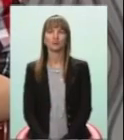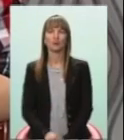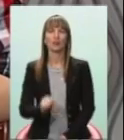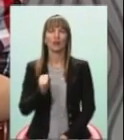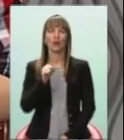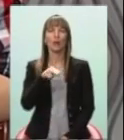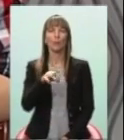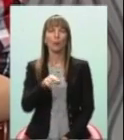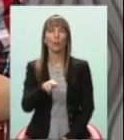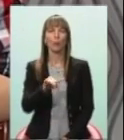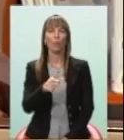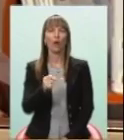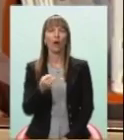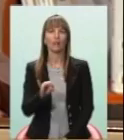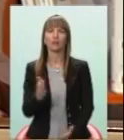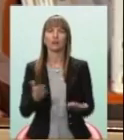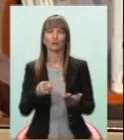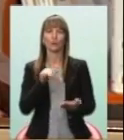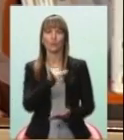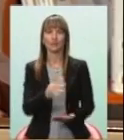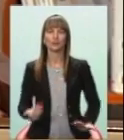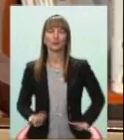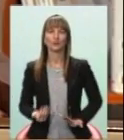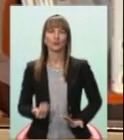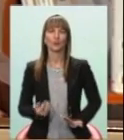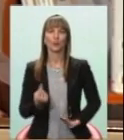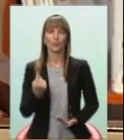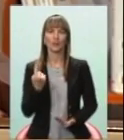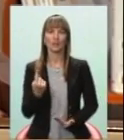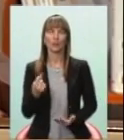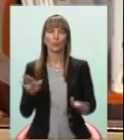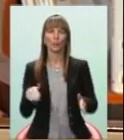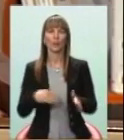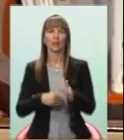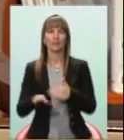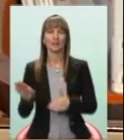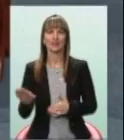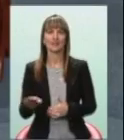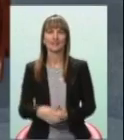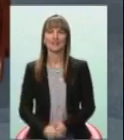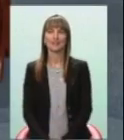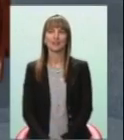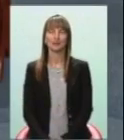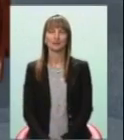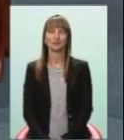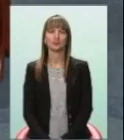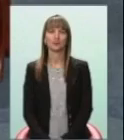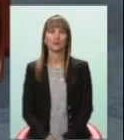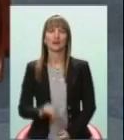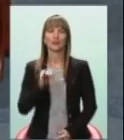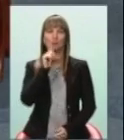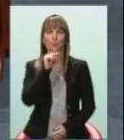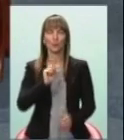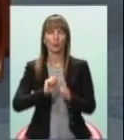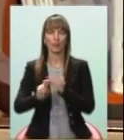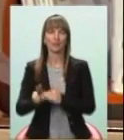попугайчики, до речі, як там у вас поживають? Один улетел, а второй... Та що ж таке, вже і попугайчики від вас